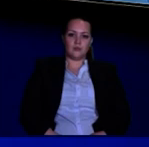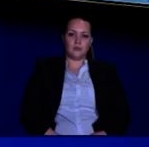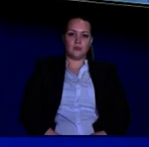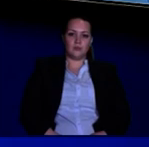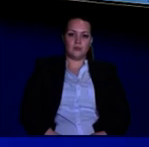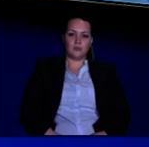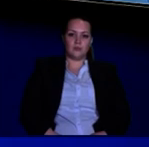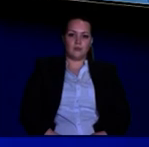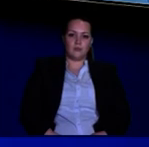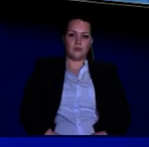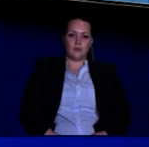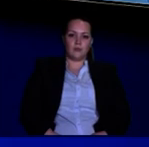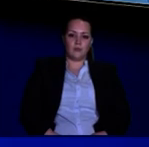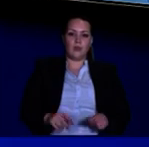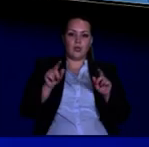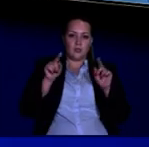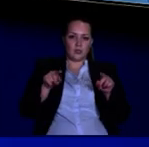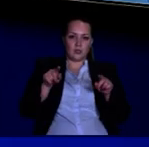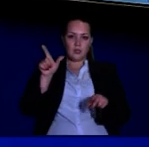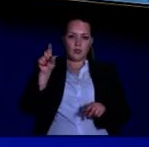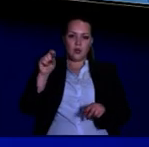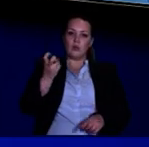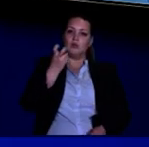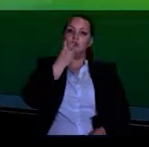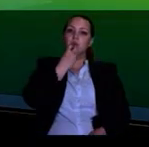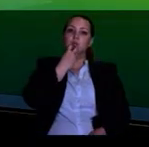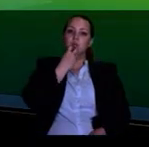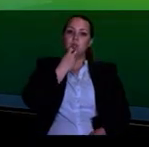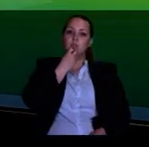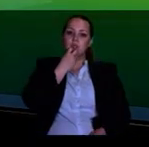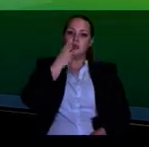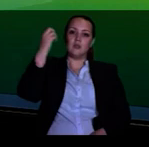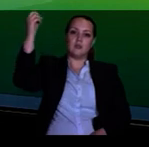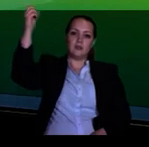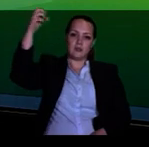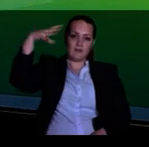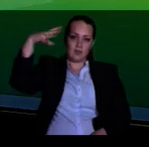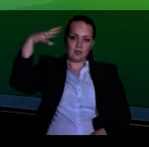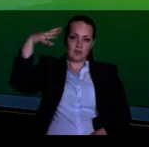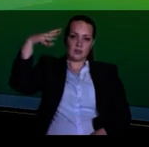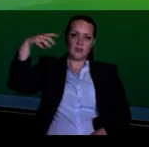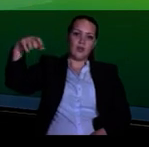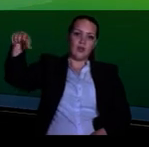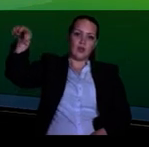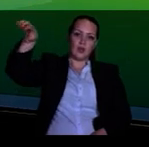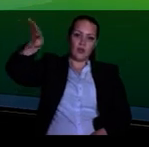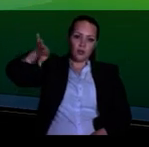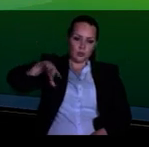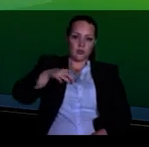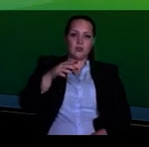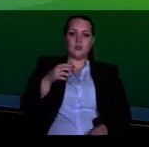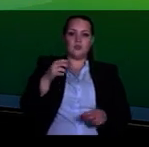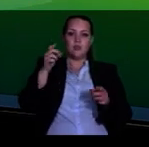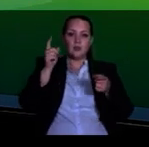ручей. Здесь глаголы смеется, светит, льется даны